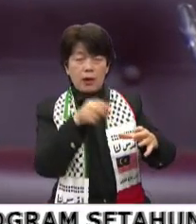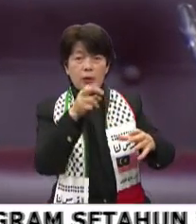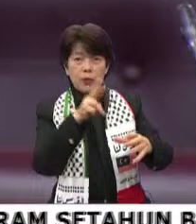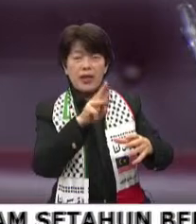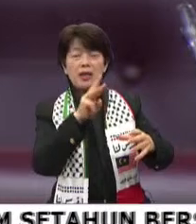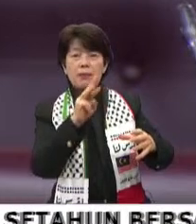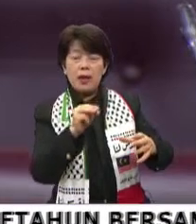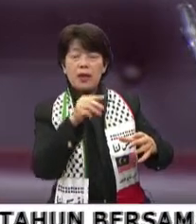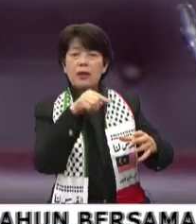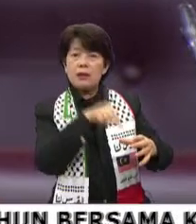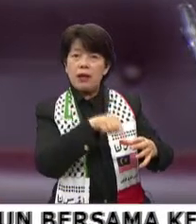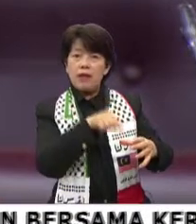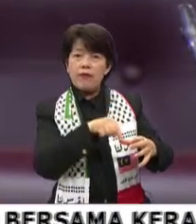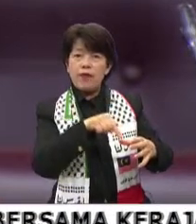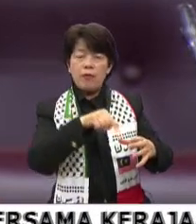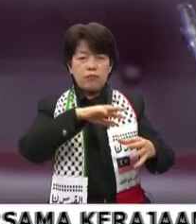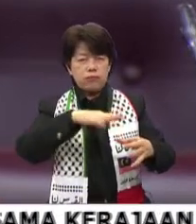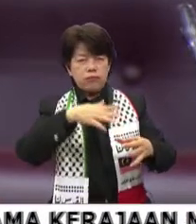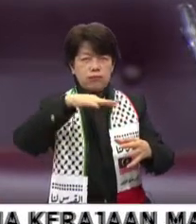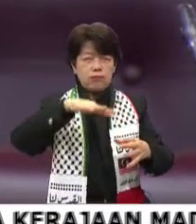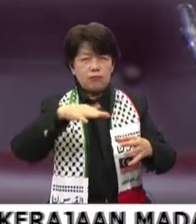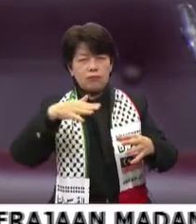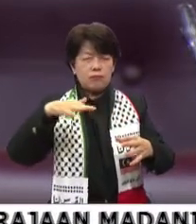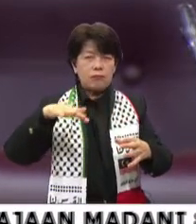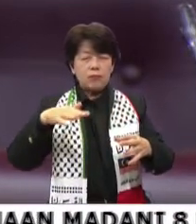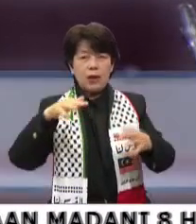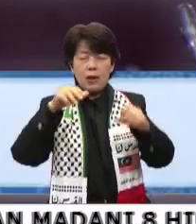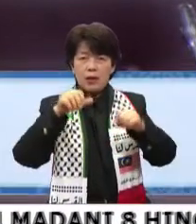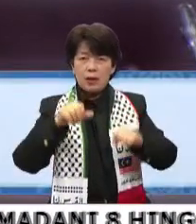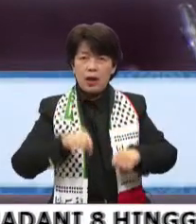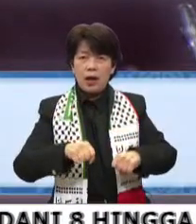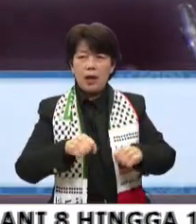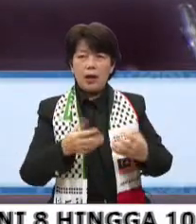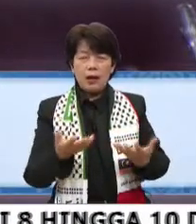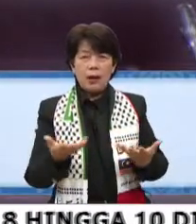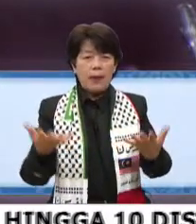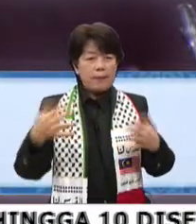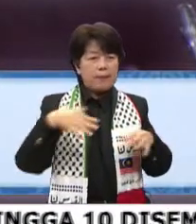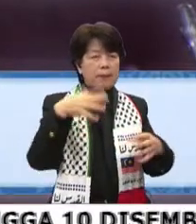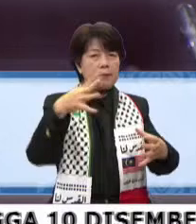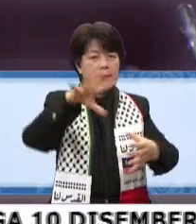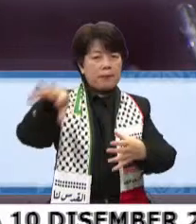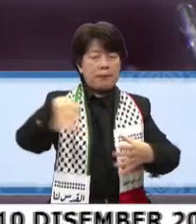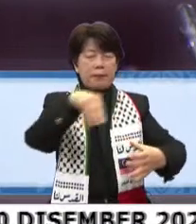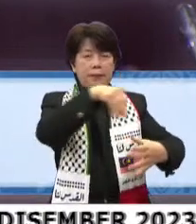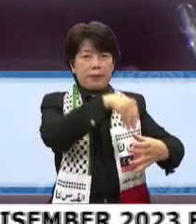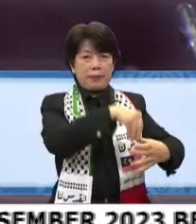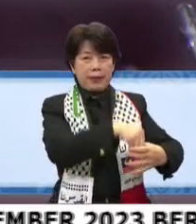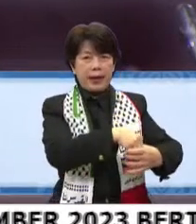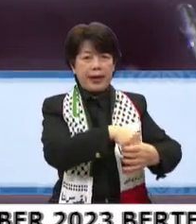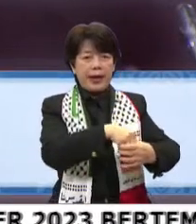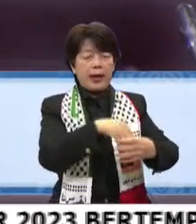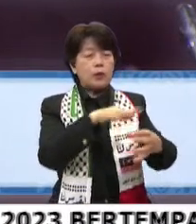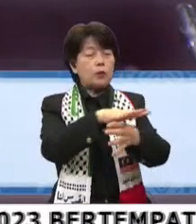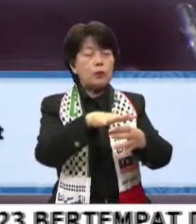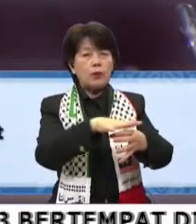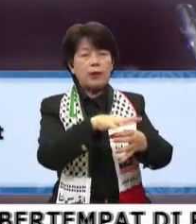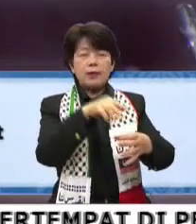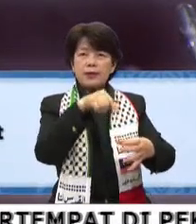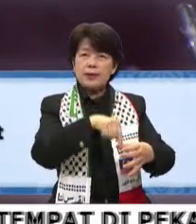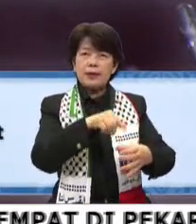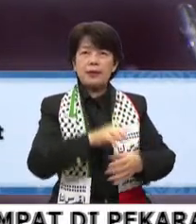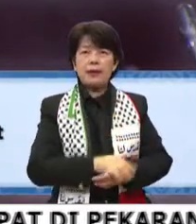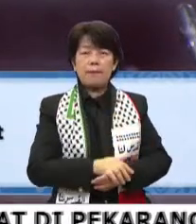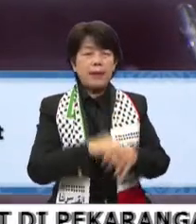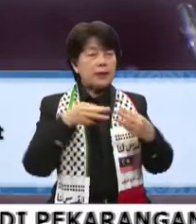fleksibel telah memainkan peranan yang penting bagi menyerap kejutan luar di samping mengurangkan impak terhadap aktiviti domestik pemulihan